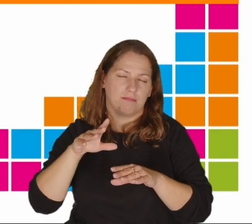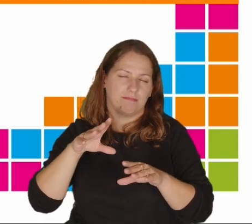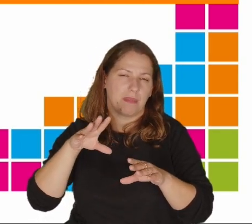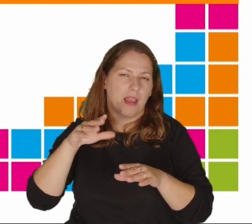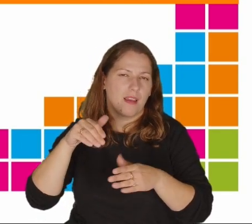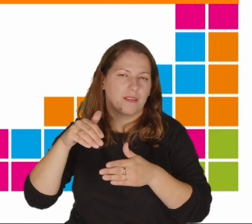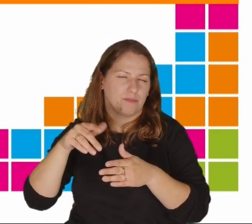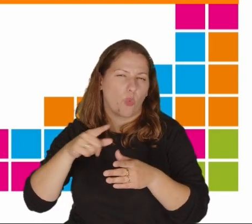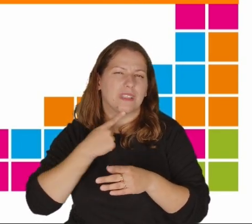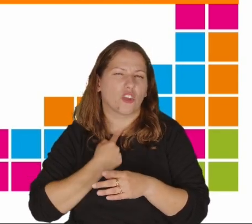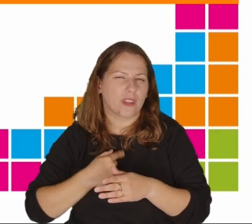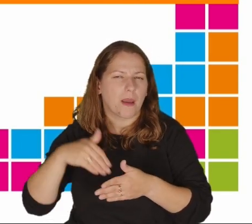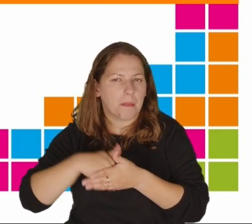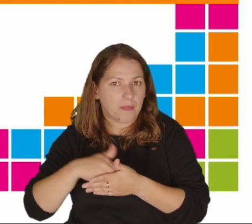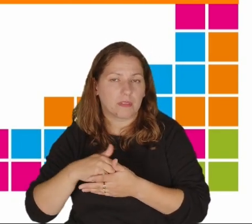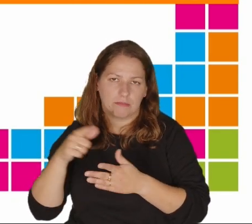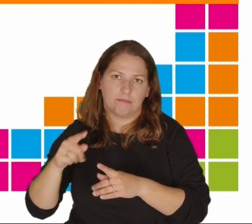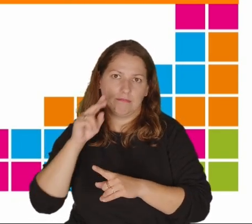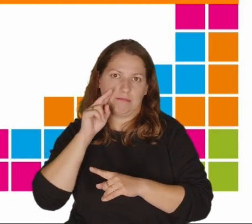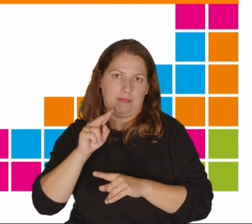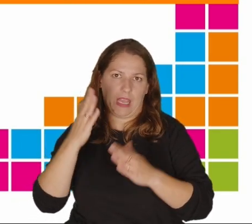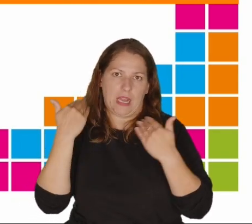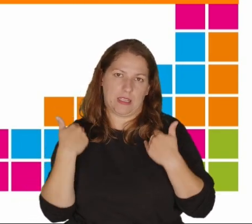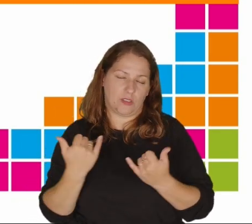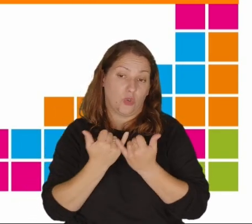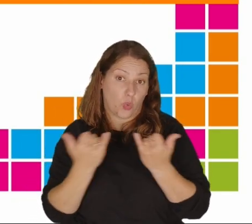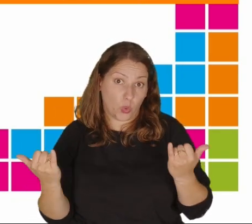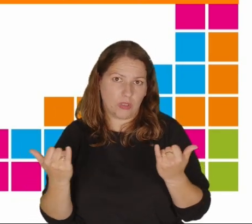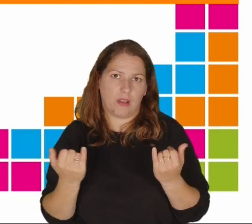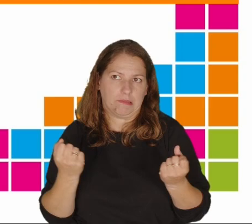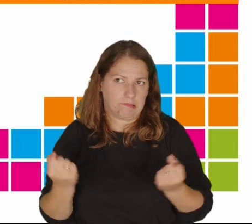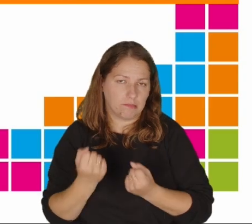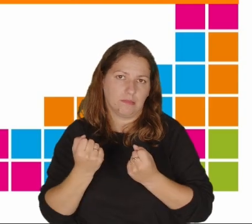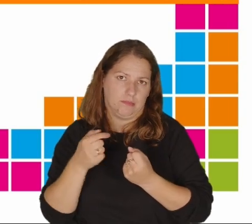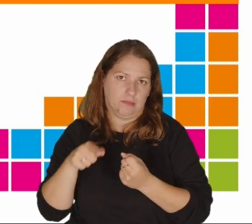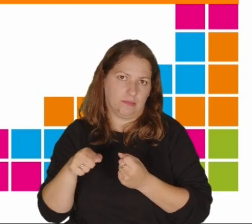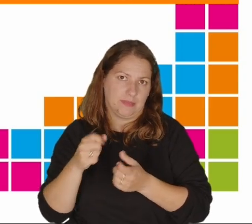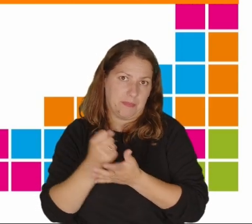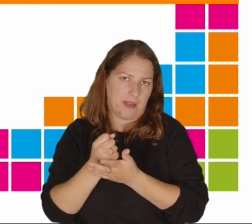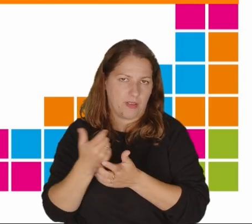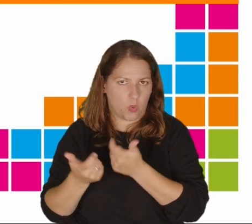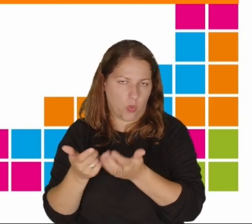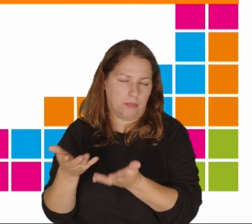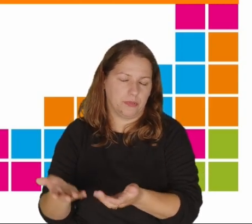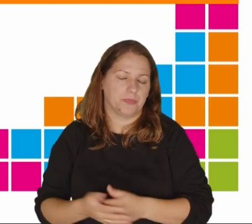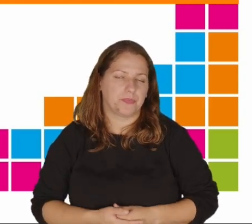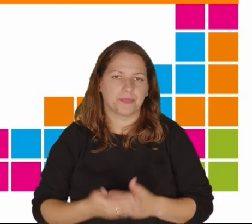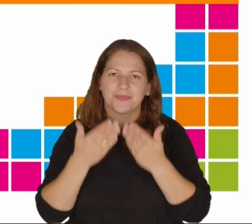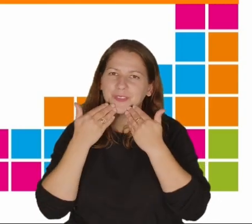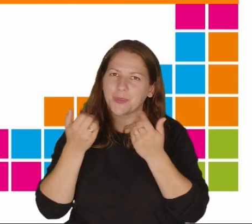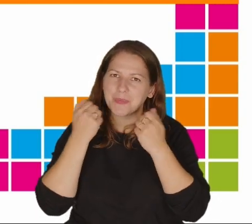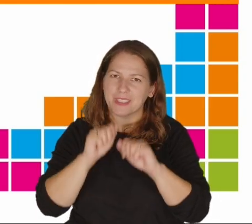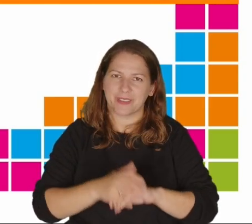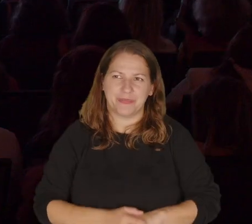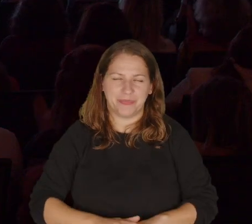więc no, staramy się też z takiej perspektywy klinicznej różne rzeczy w tej sprawie robić. Dziękuję bardzo.